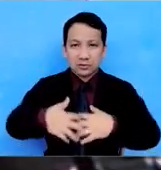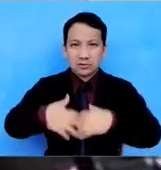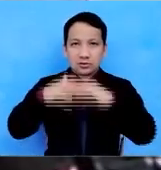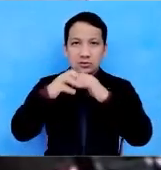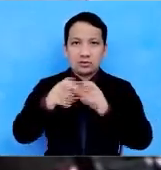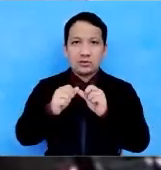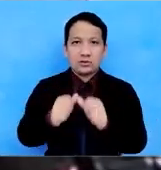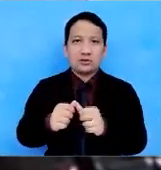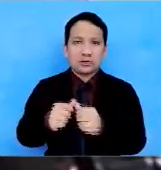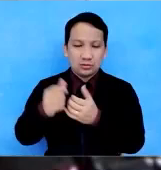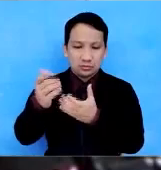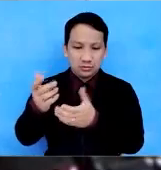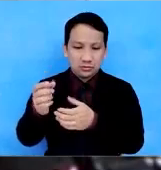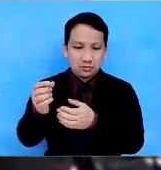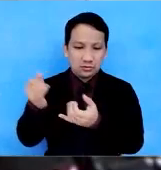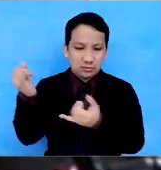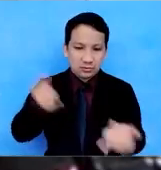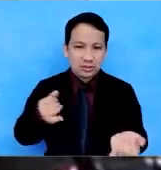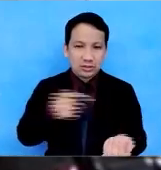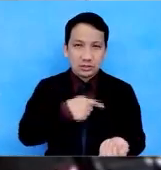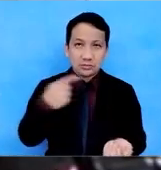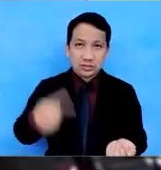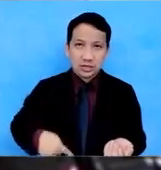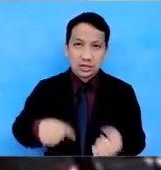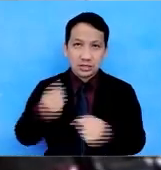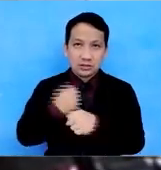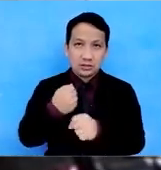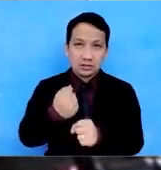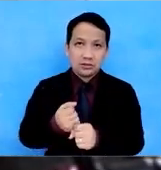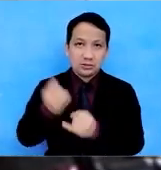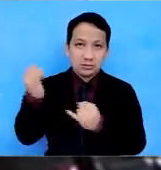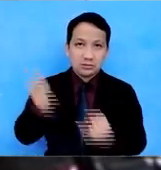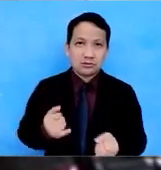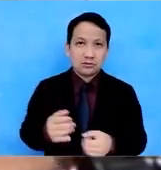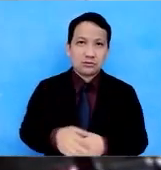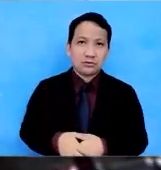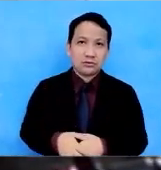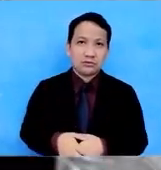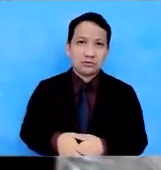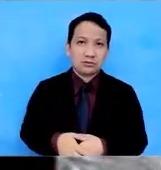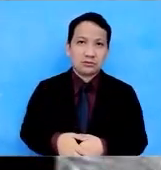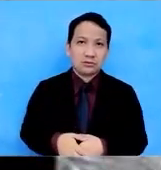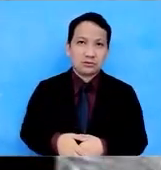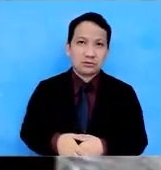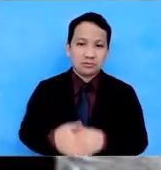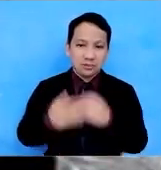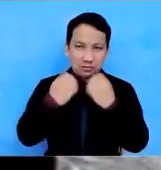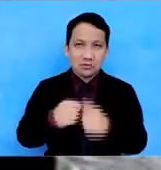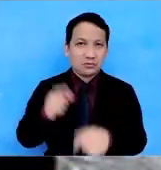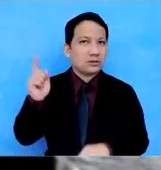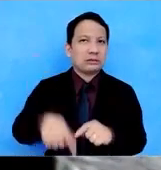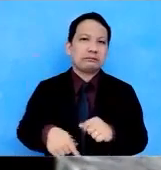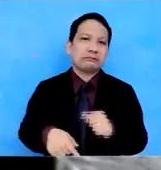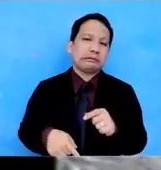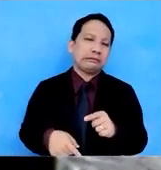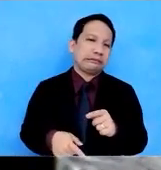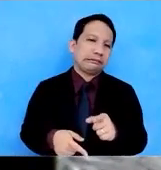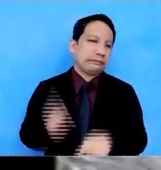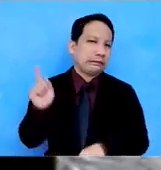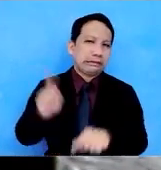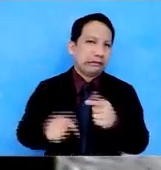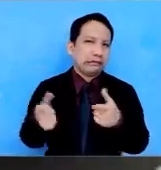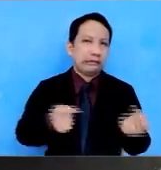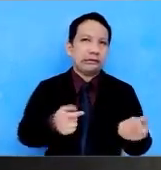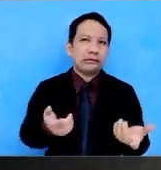Dumating naman yung gawa ng China na synthetic na mura, hindi na namin kaya, kaya